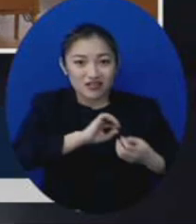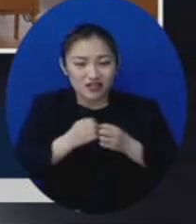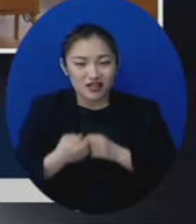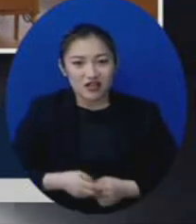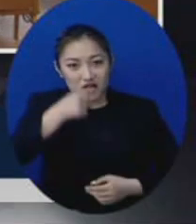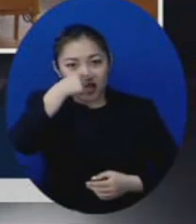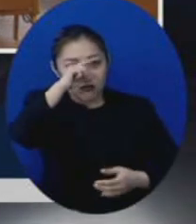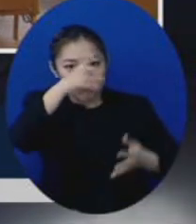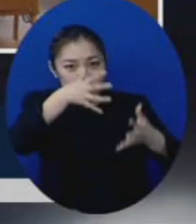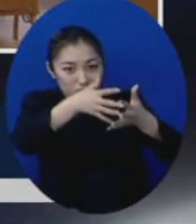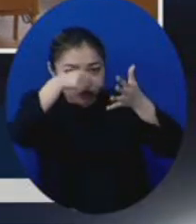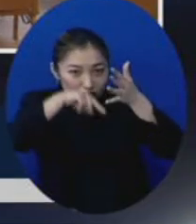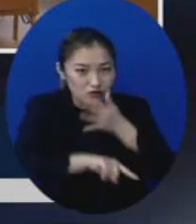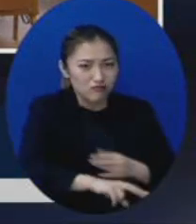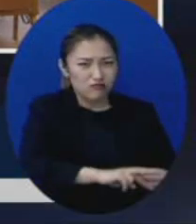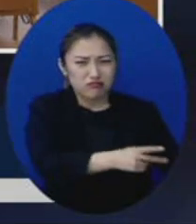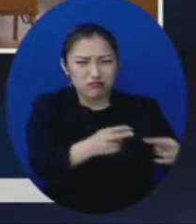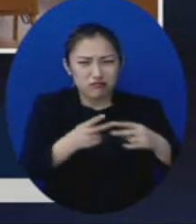сайжрах боломж бүрдэх юм.